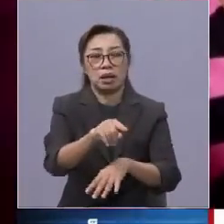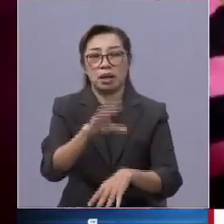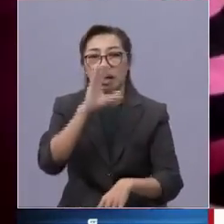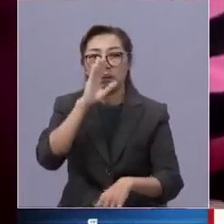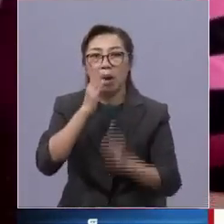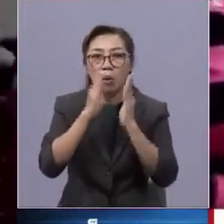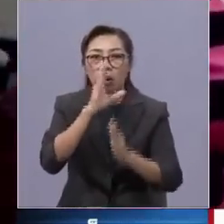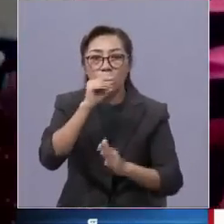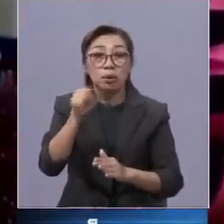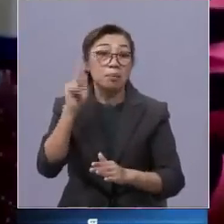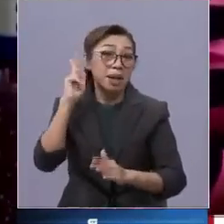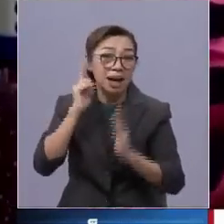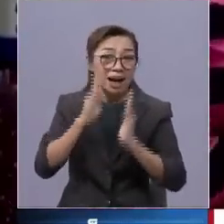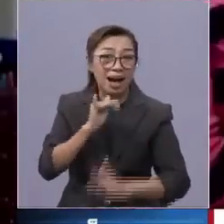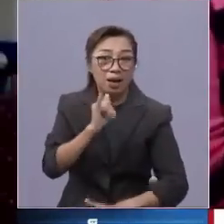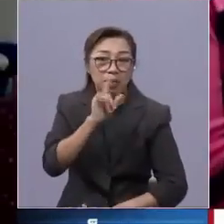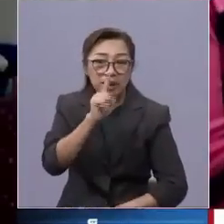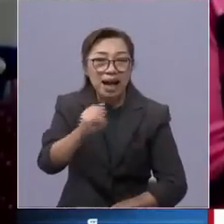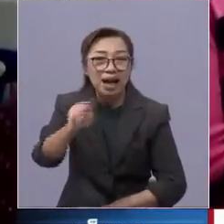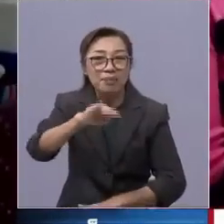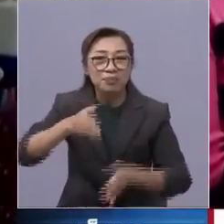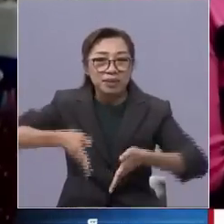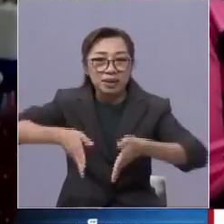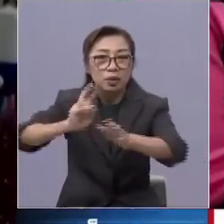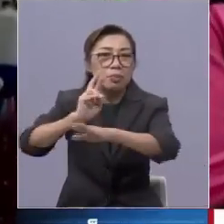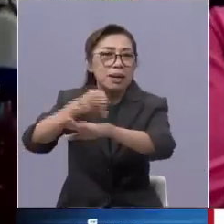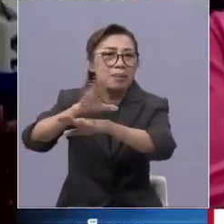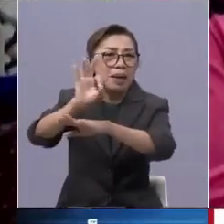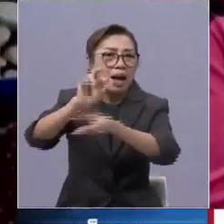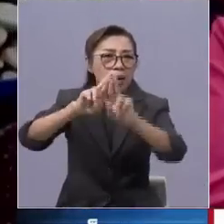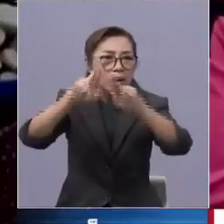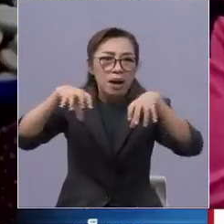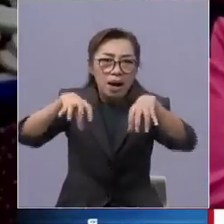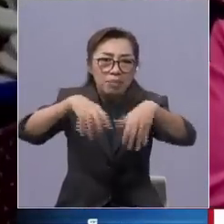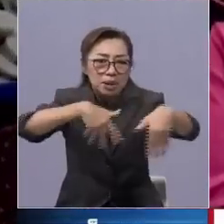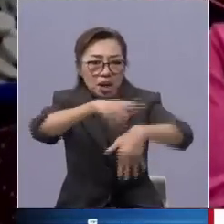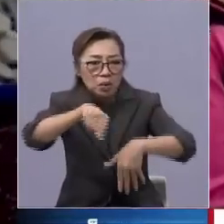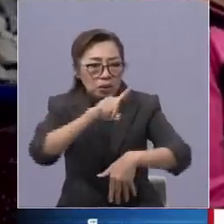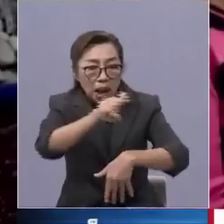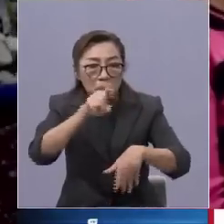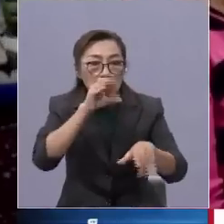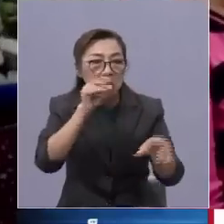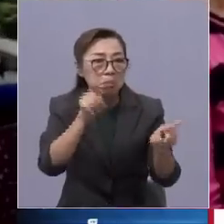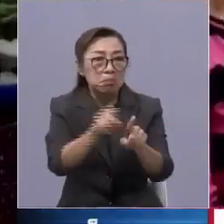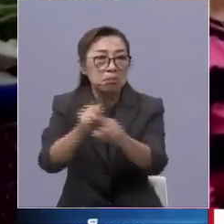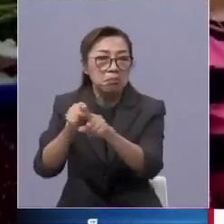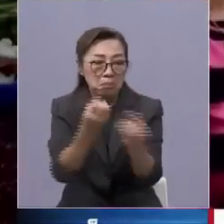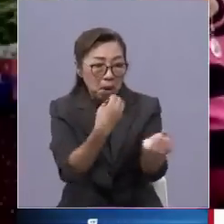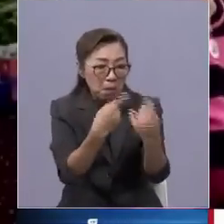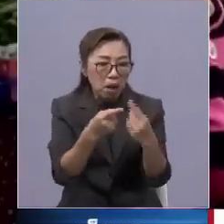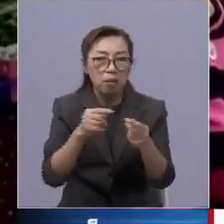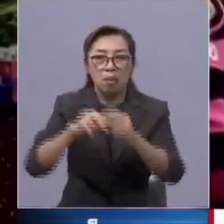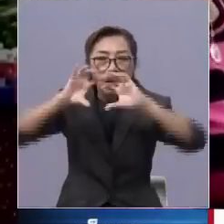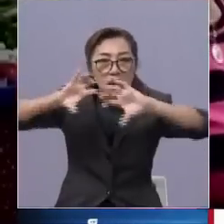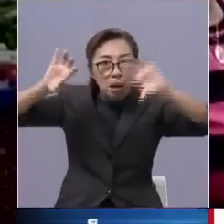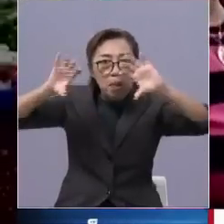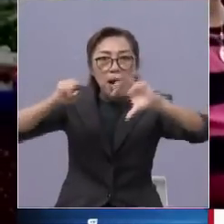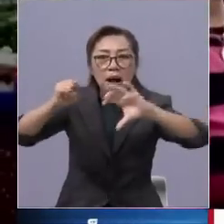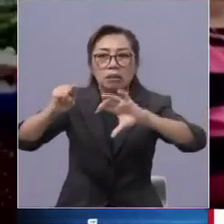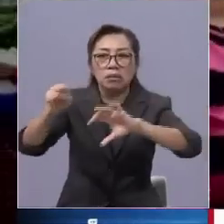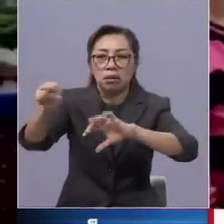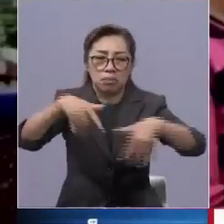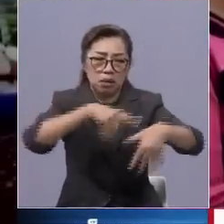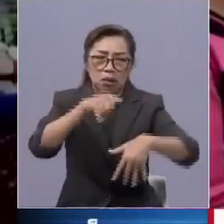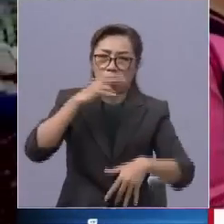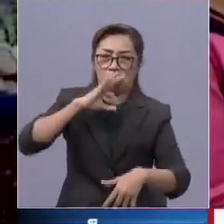คุณนรินทร์ได้ลงไปถามแถวพระราม9เนี่ย ครับ พ่อค้าแม่ขายประชาชนก็บอกกันแบบนี้พอรัฐบาลและครม.ไม่ได้สะท้อนความต้องการประชาชนอย่างแท้